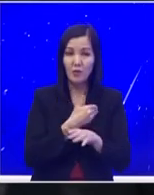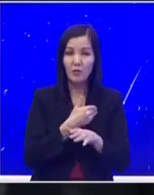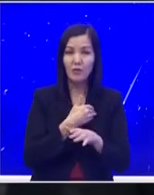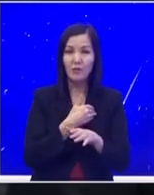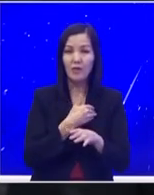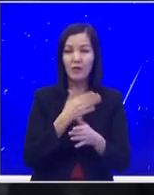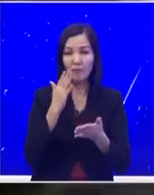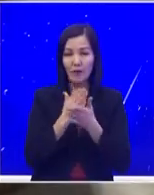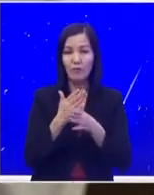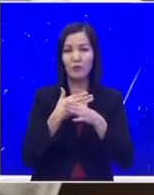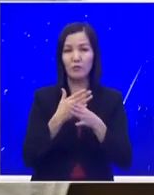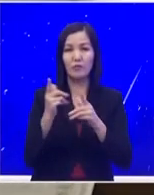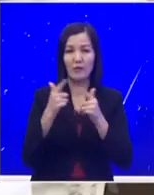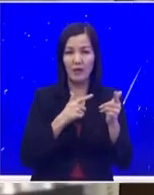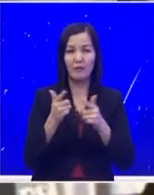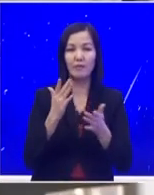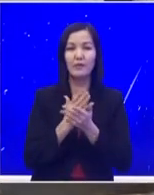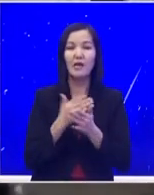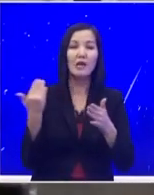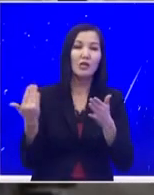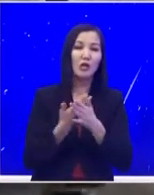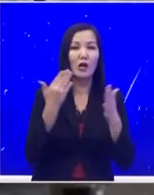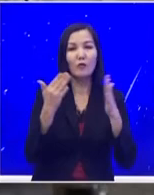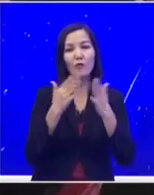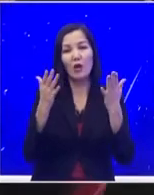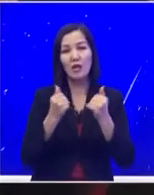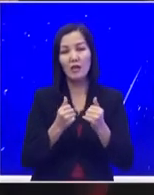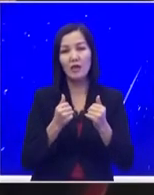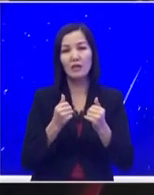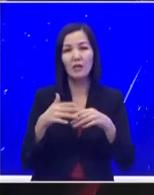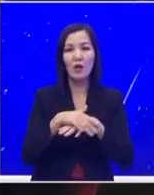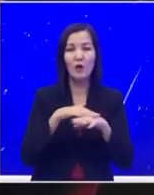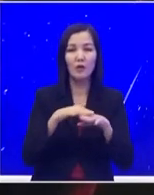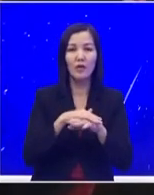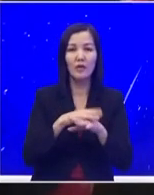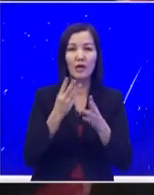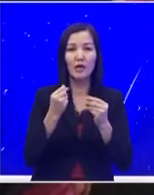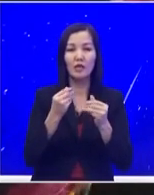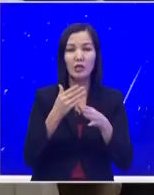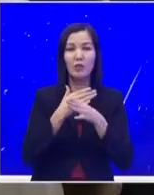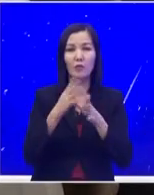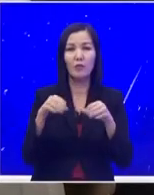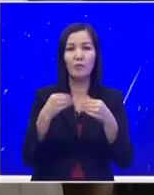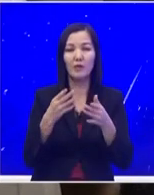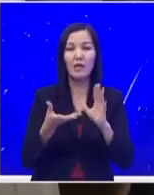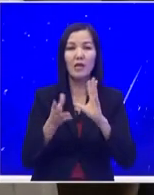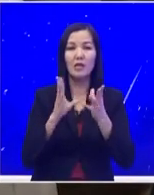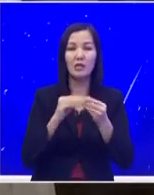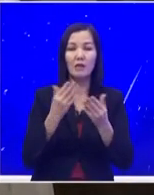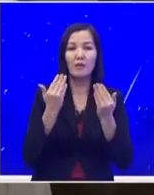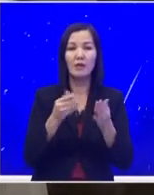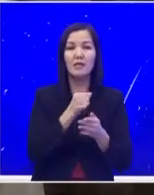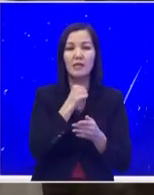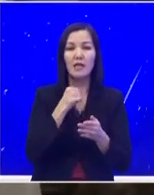жәрдем беруге дайынбыз. Сонымен қатар жаңа қонысқа ие болғандарға аудан жамағаты бірігіп қаржылай көмек көрсетті. Жалпы қазіргі таңда